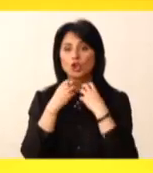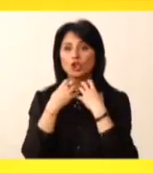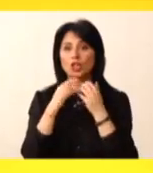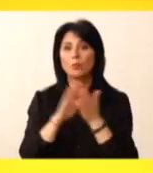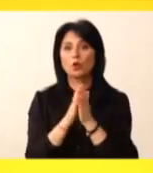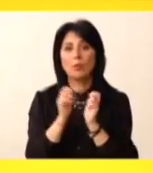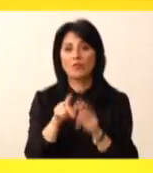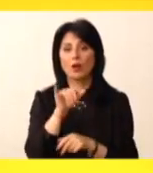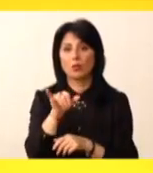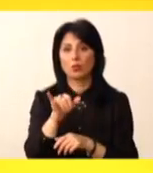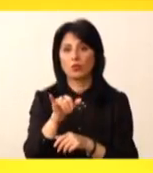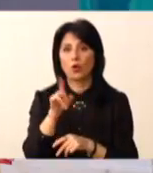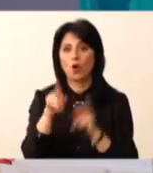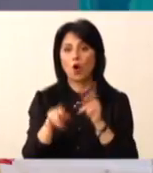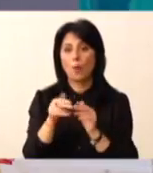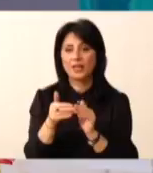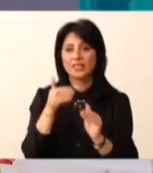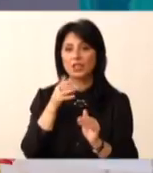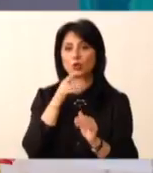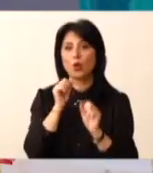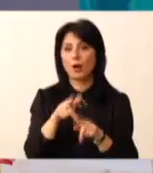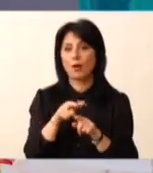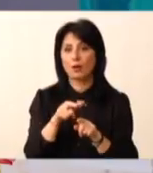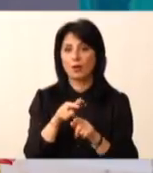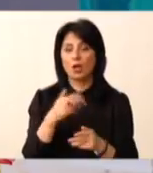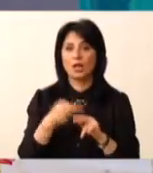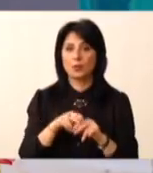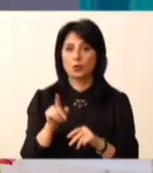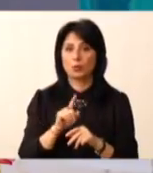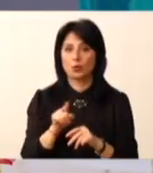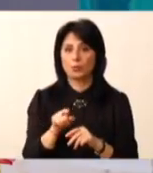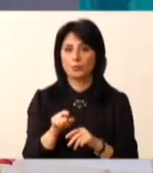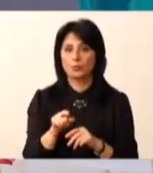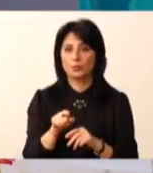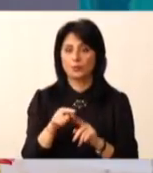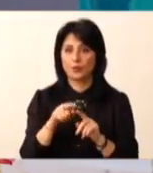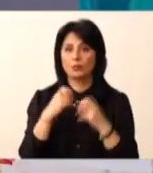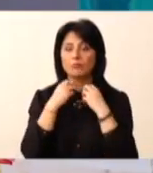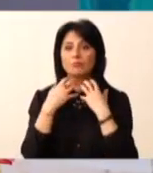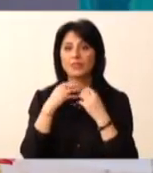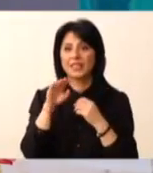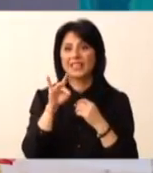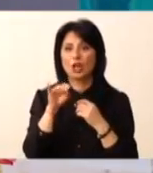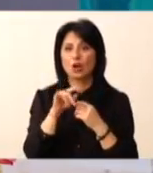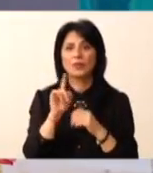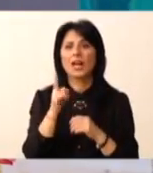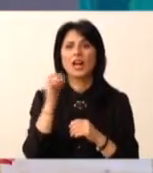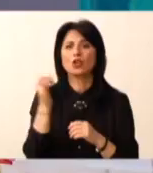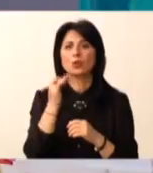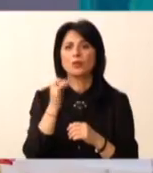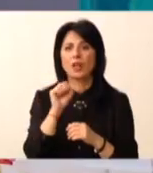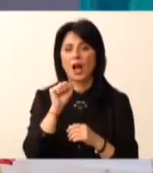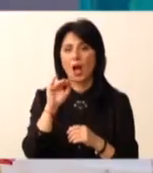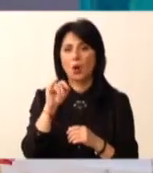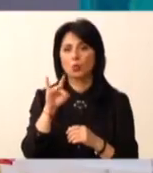ჯირკვლის მდგომარეობის შეფასება ოპერაციის წინა პერიოდში, იმიტომ რომ აუტოიმუნური თიროიდი რატო გაინტერესებს? გაინტერესებს საერთოდ